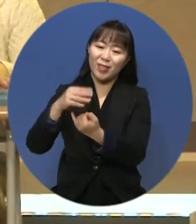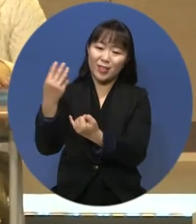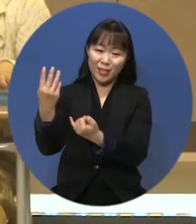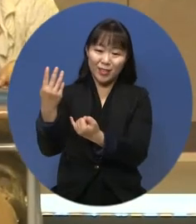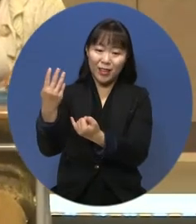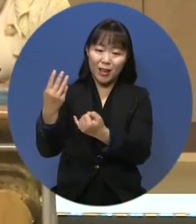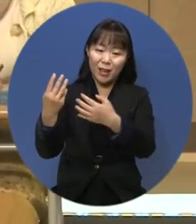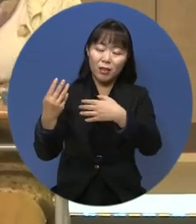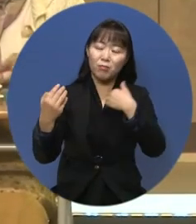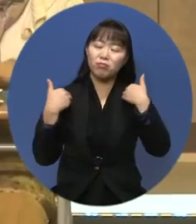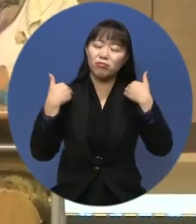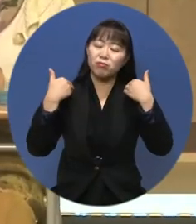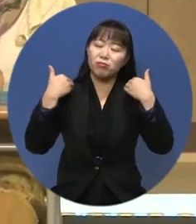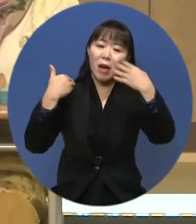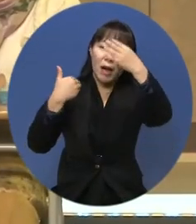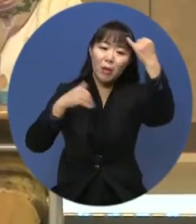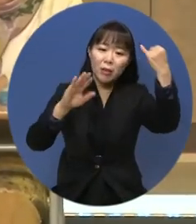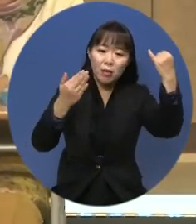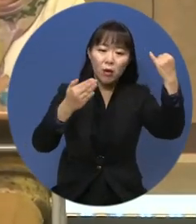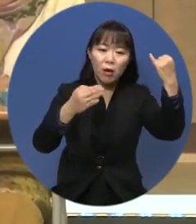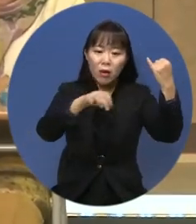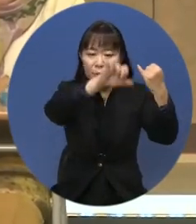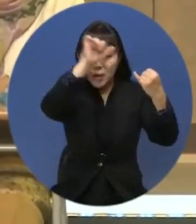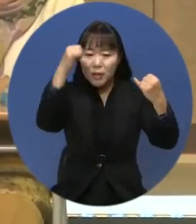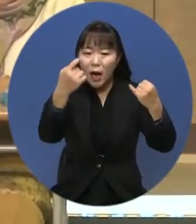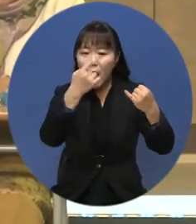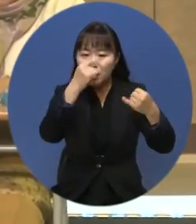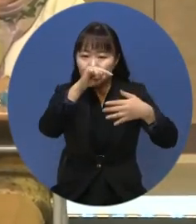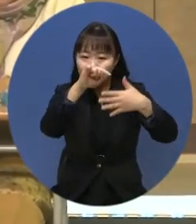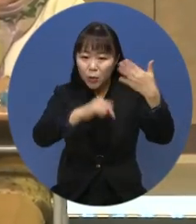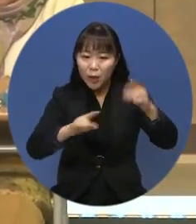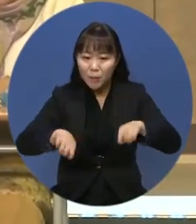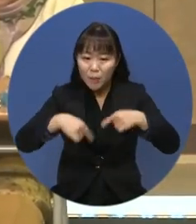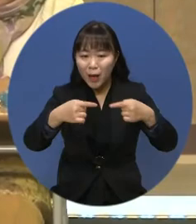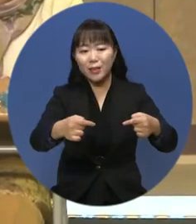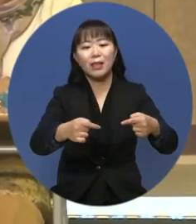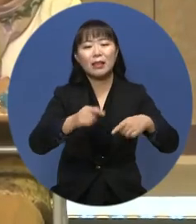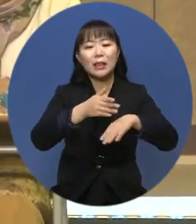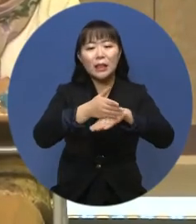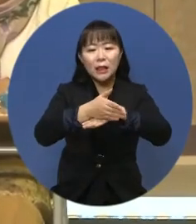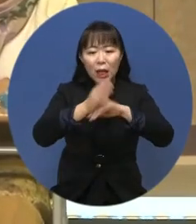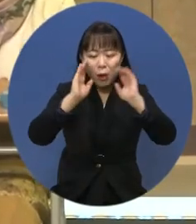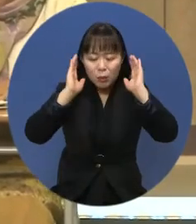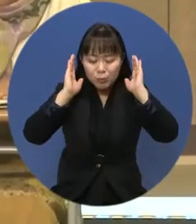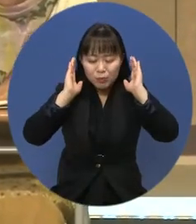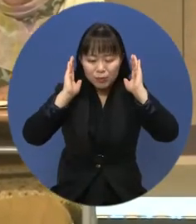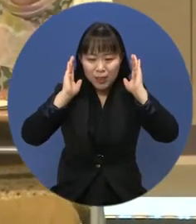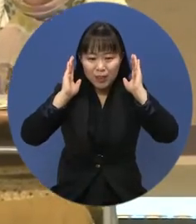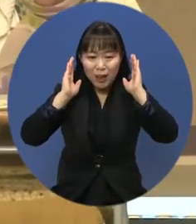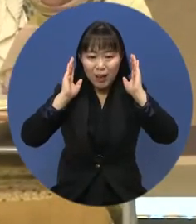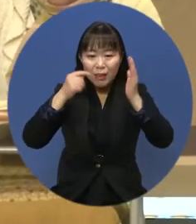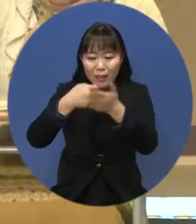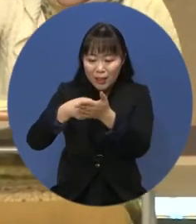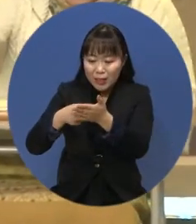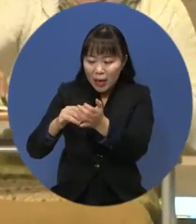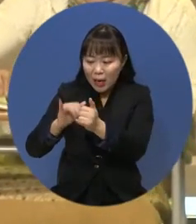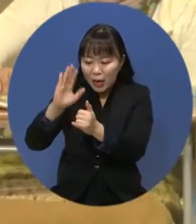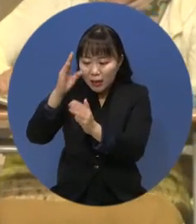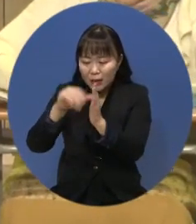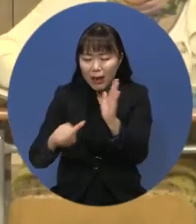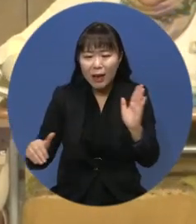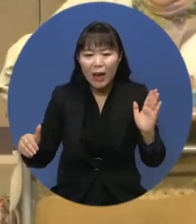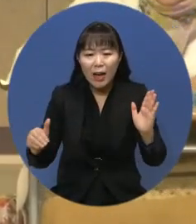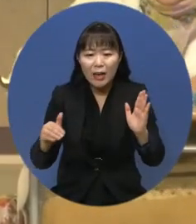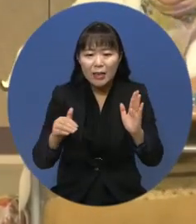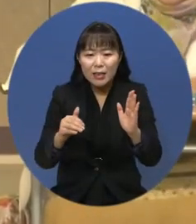할머니가 돼 춘천시의 평생학습 프로그램에 참여 해 늦깎이 학생의 서 작가가 되기까지의